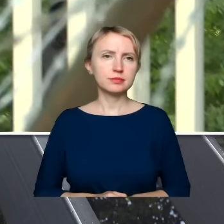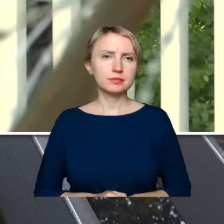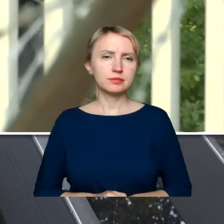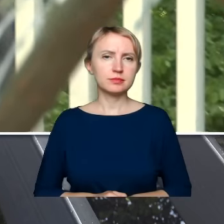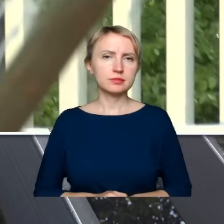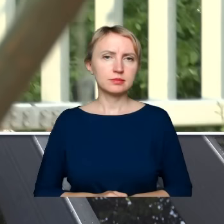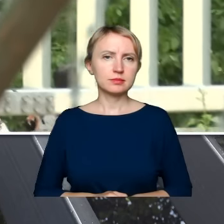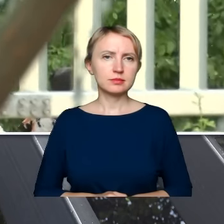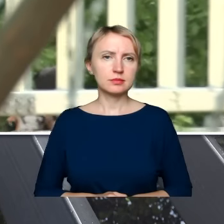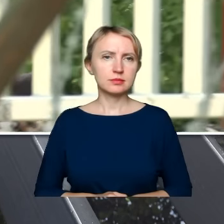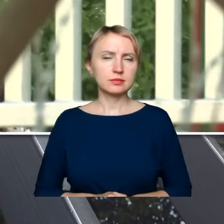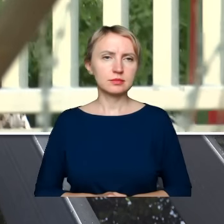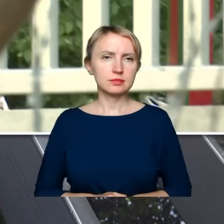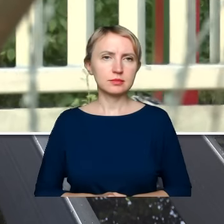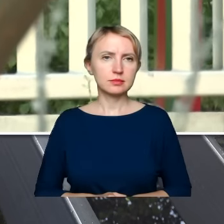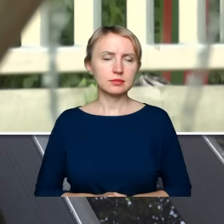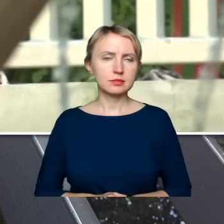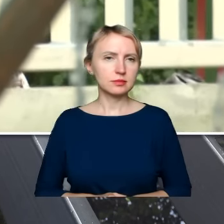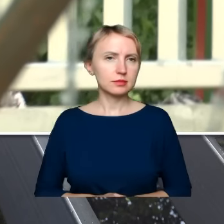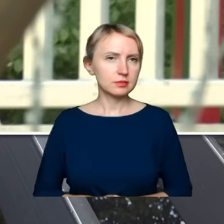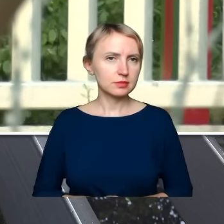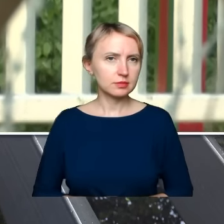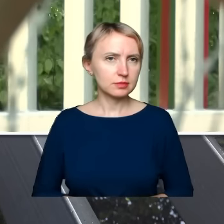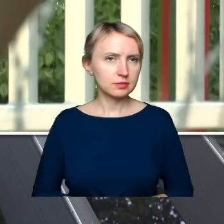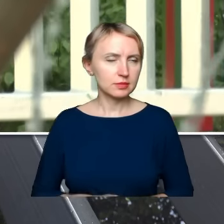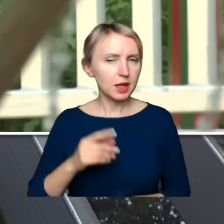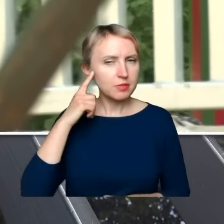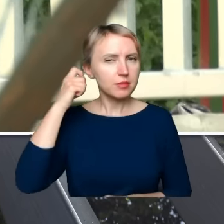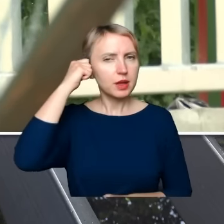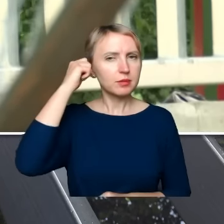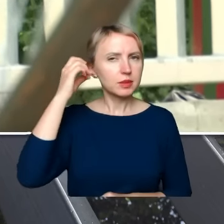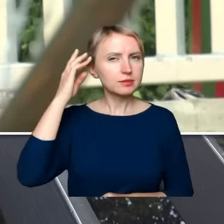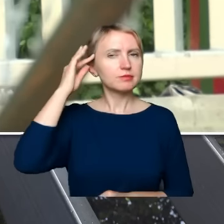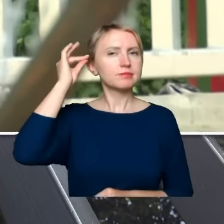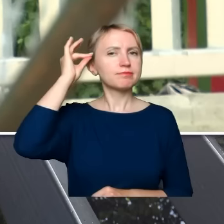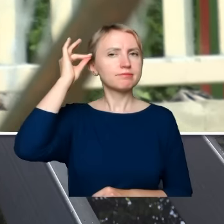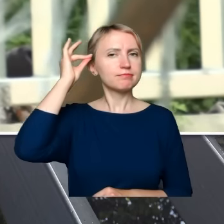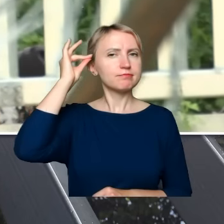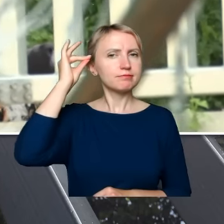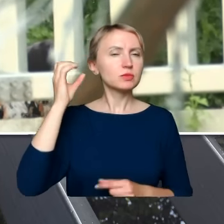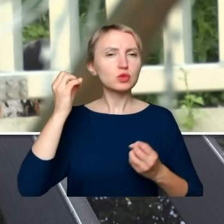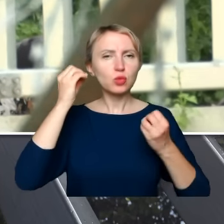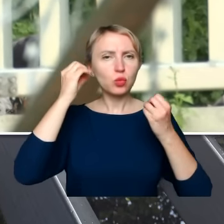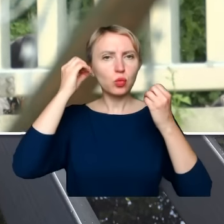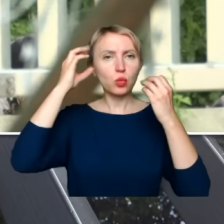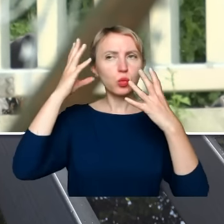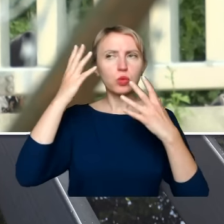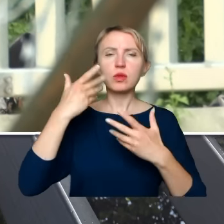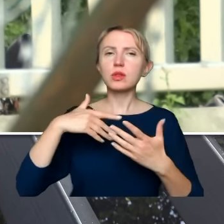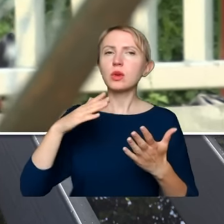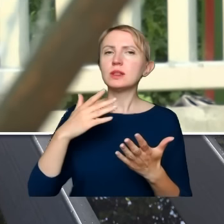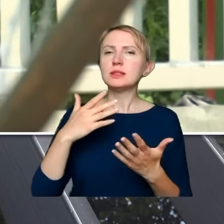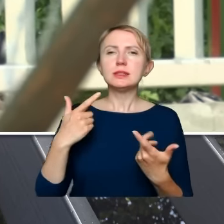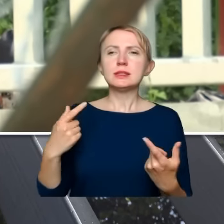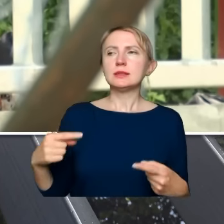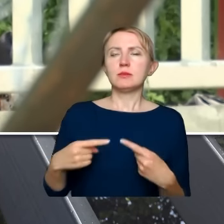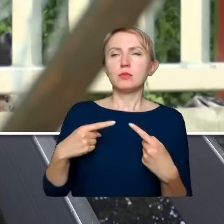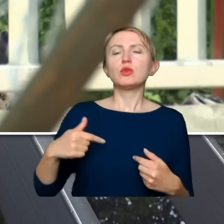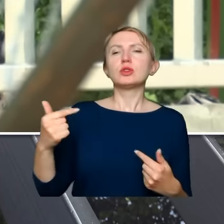ta pamięć została, że to zetknięcie kulturowe nie musi tylko ubogacać, może być śmiertelnym